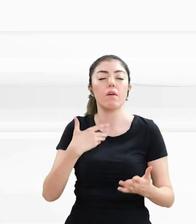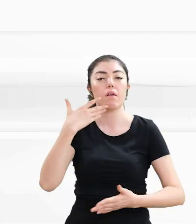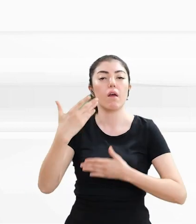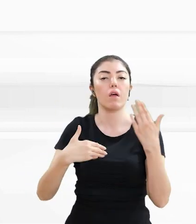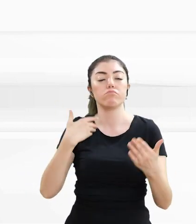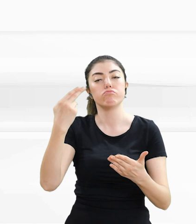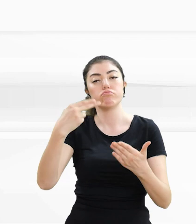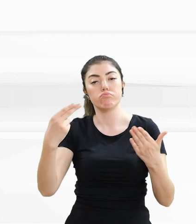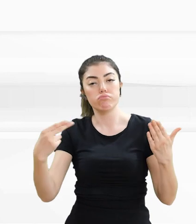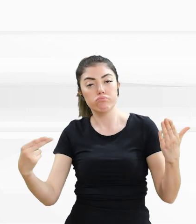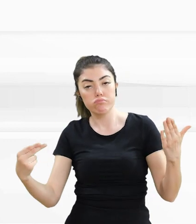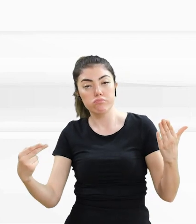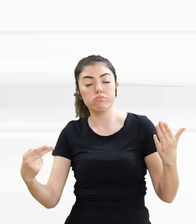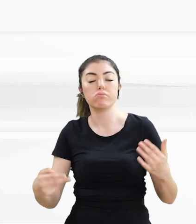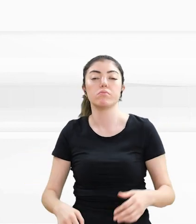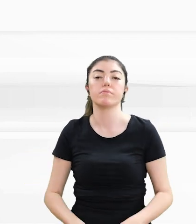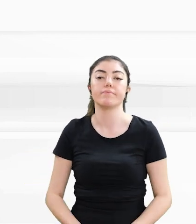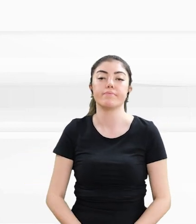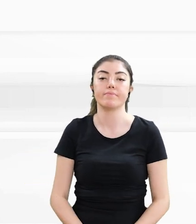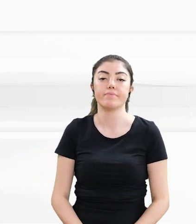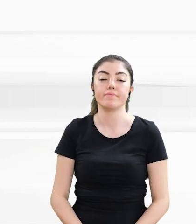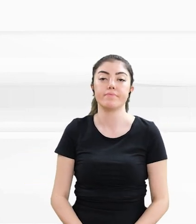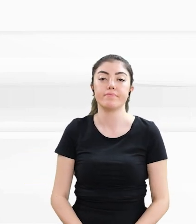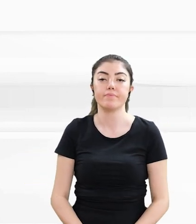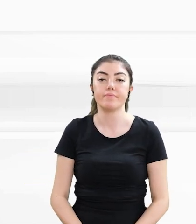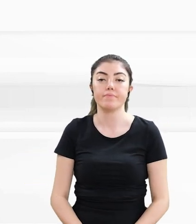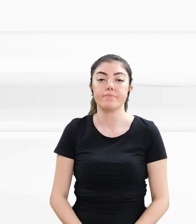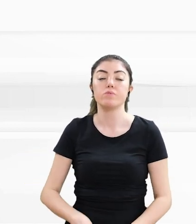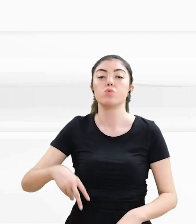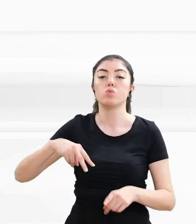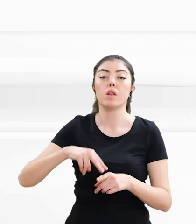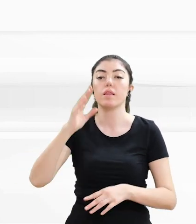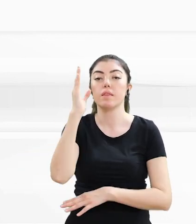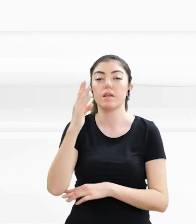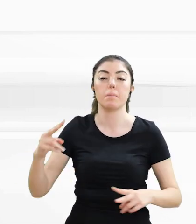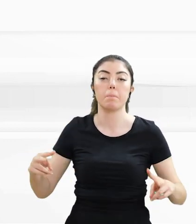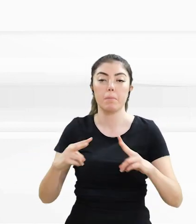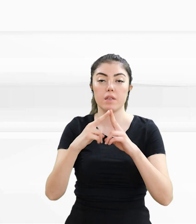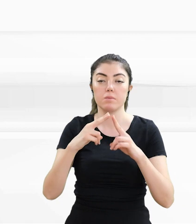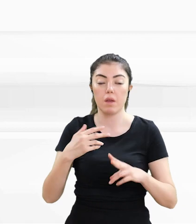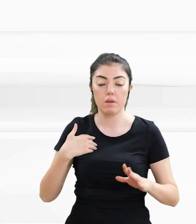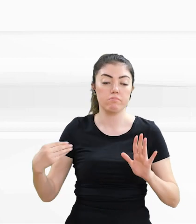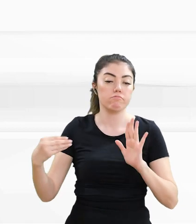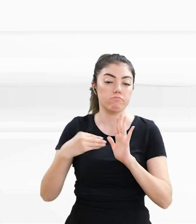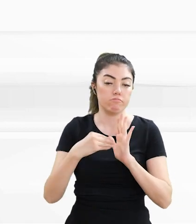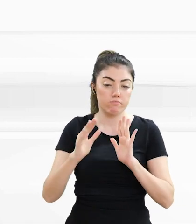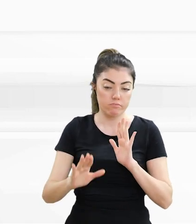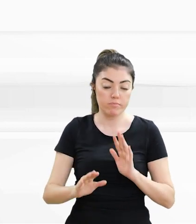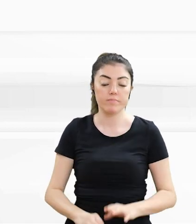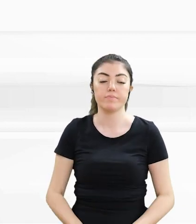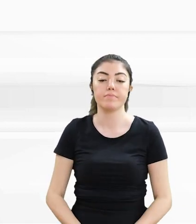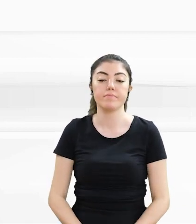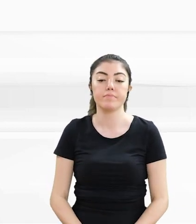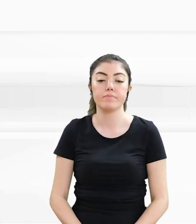temsili olarak çizilecek olursak bu şöyle bir üçgen dik prizma çizmeye gayret edeyim şurası ve